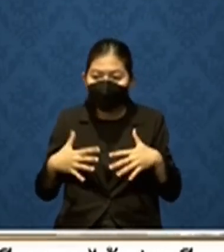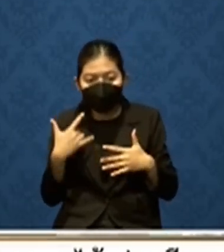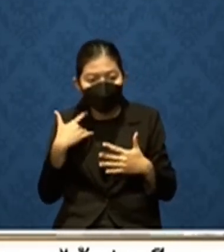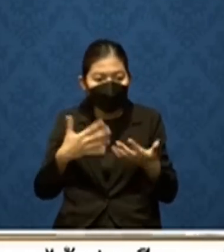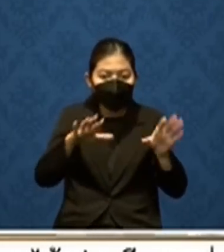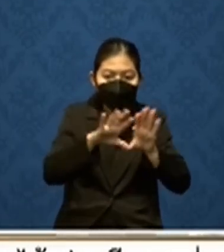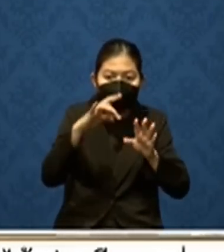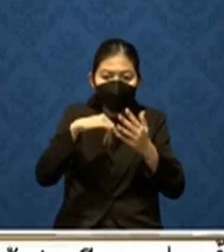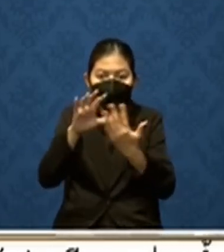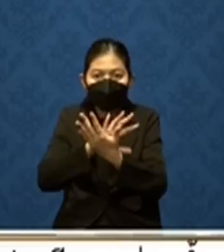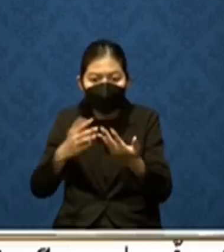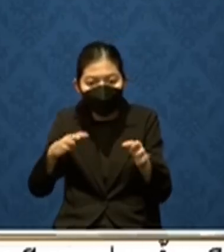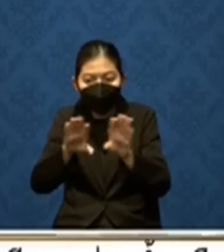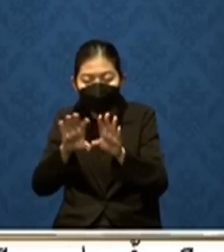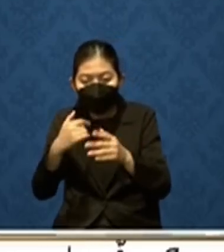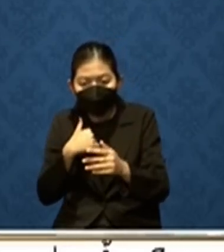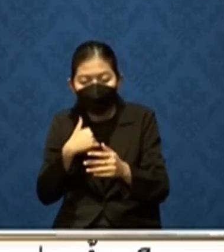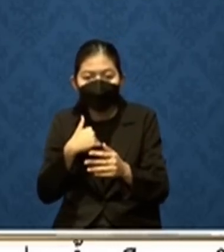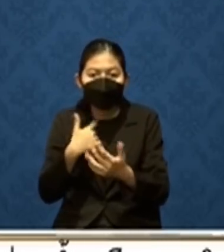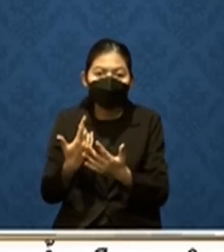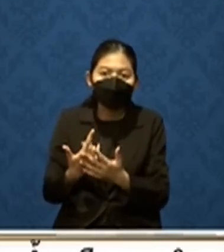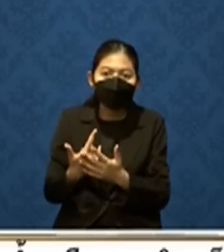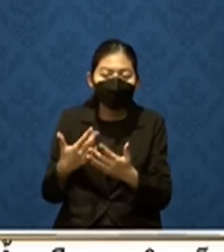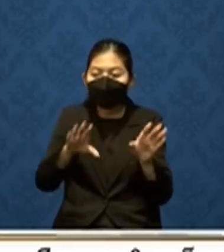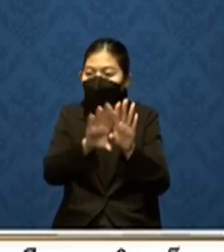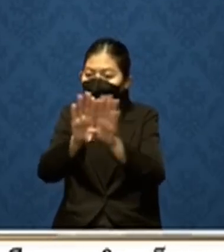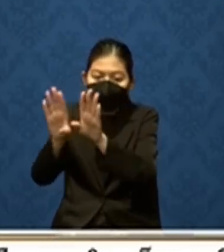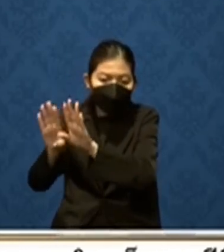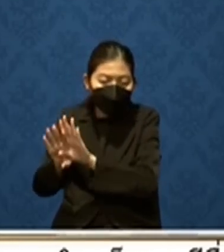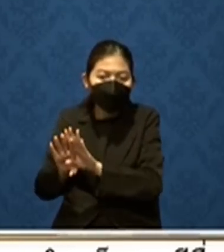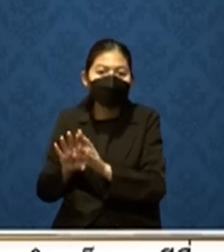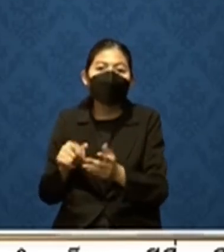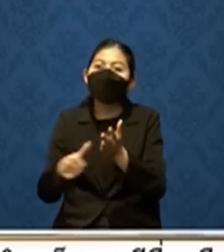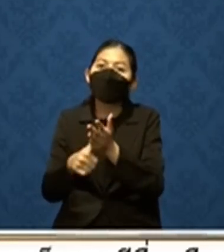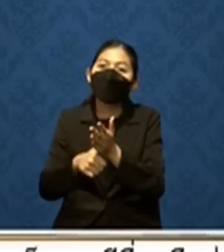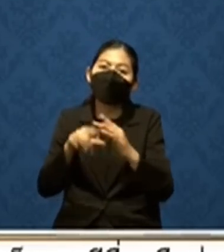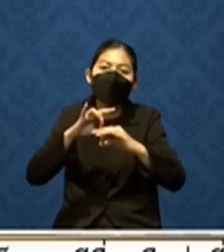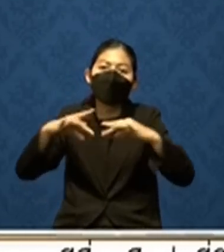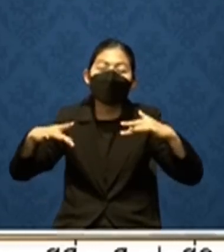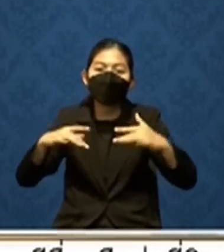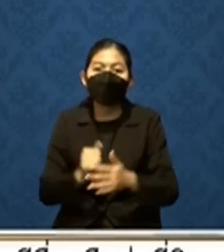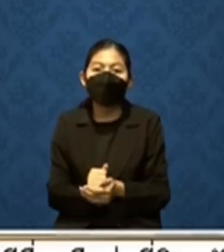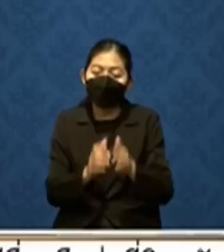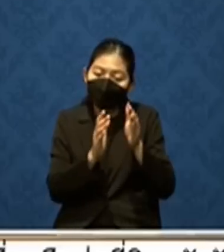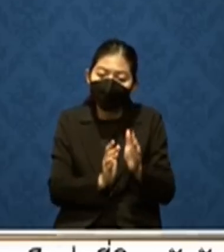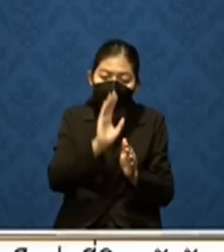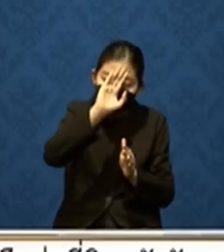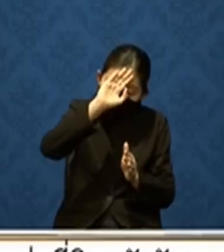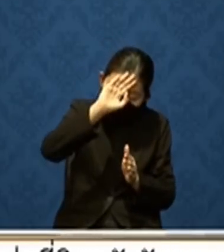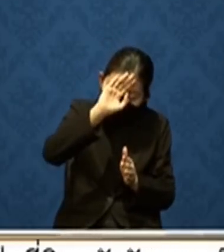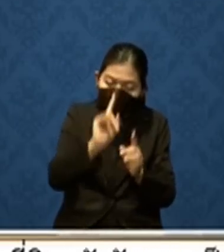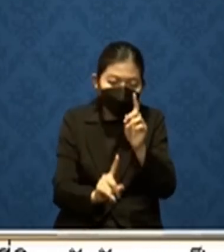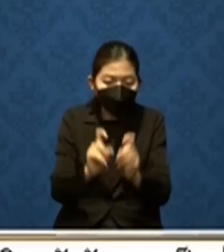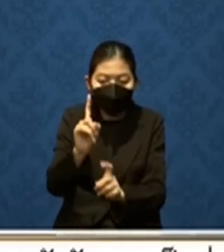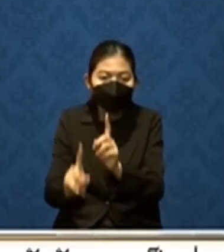ดาวปิดบ้านปิดเมืองขี่ช้างจับตั๊กแตนในช่วงแรกๆมีผู้คนบาดเจ็บล้มตายจาก